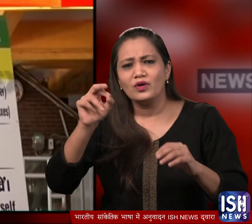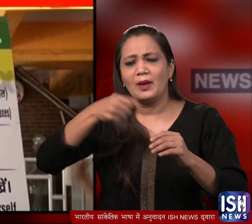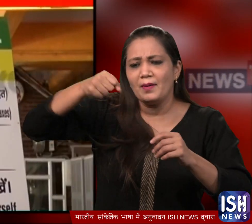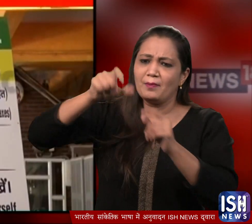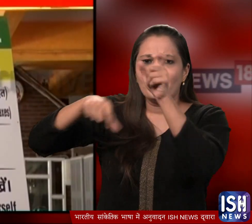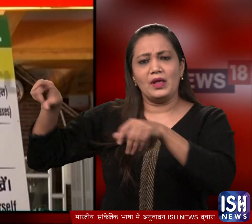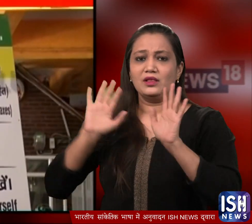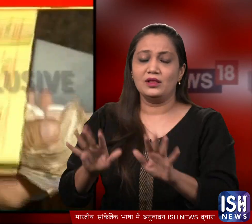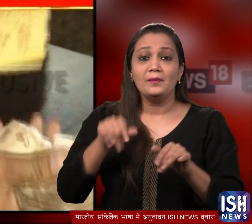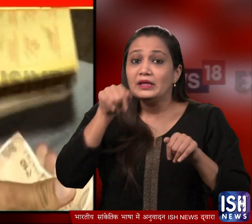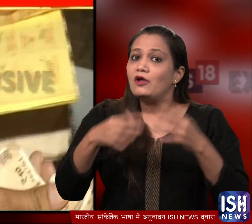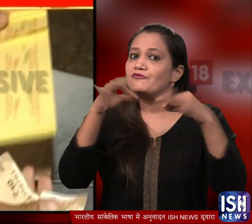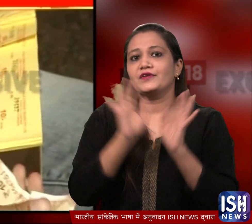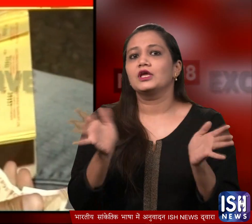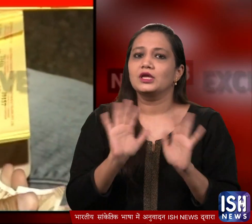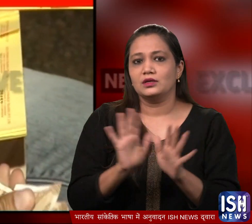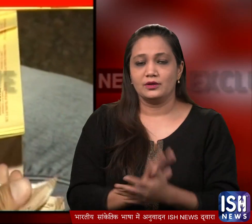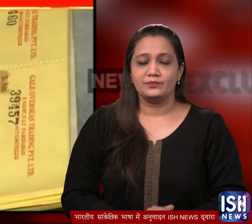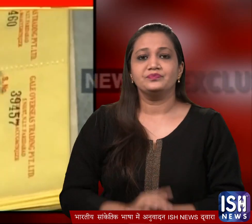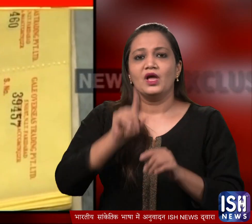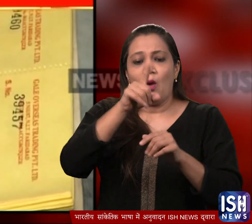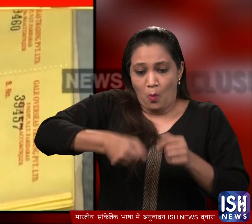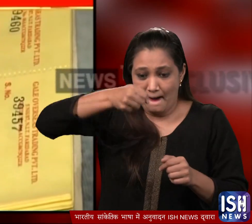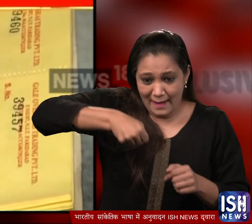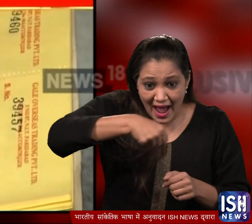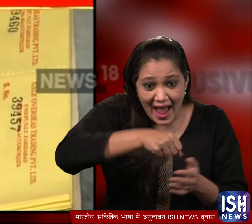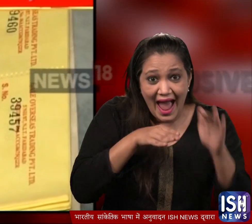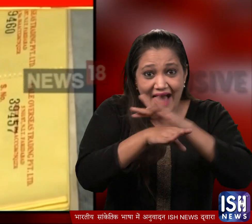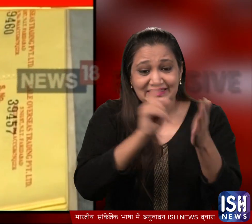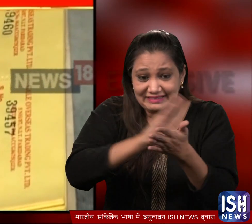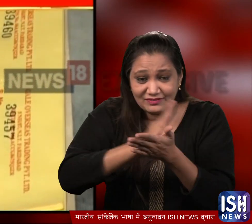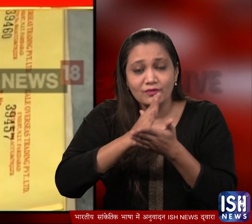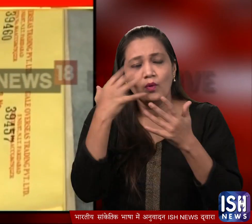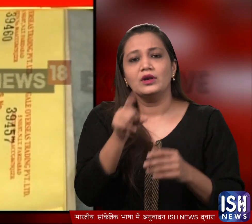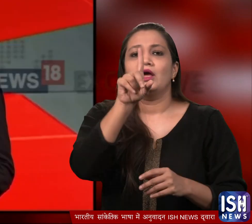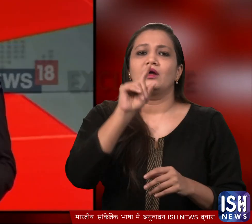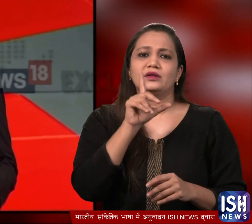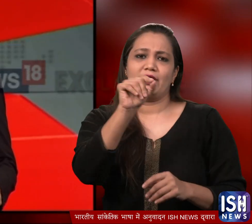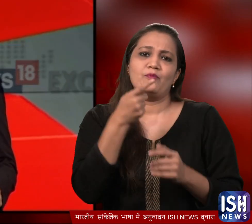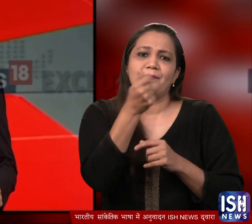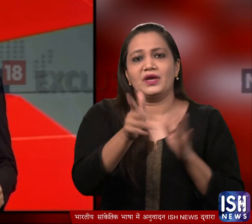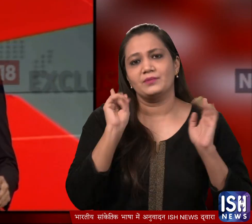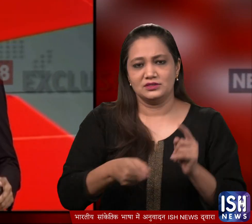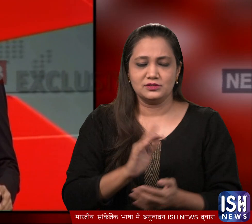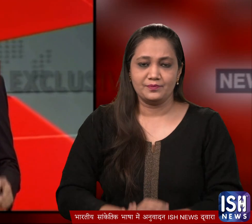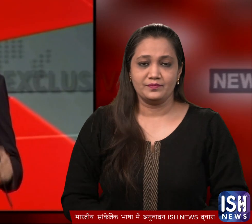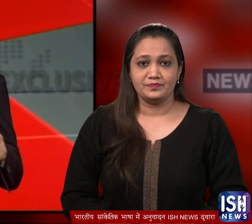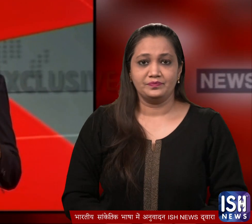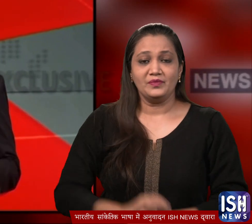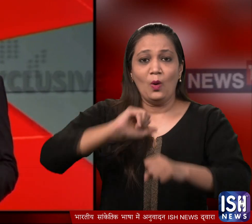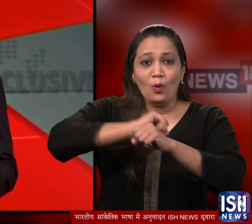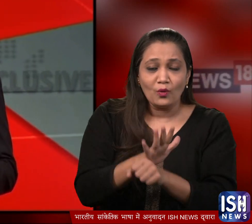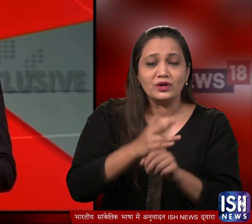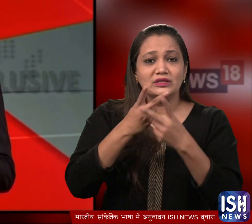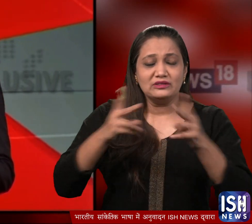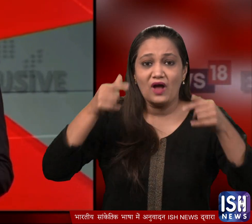ये सुविधा मुफ्त में नहीं मिलेगी। यात्रियों को एक बैग को सैनिटाइज करवाने के लिए 10 रुपए चुकाने होंगे। सौभाग्य की एक बात यह कि कोरोना की नई